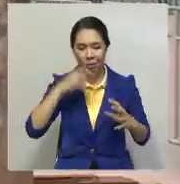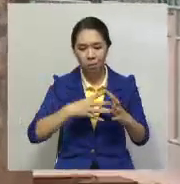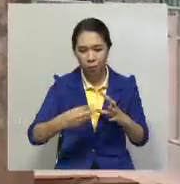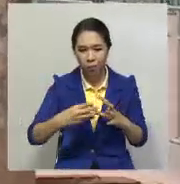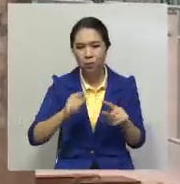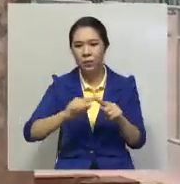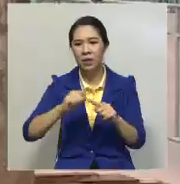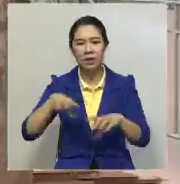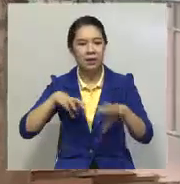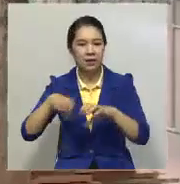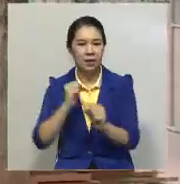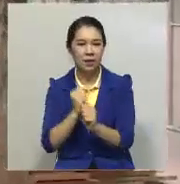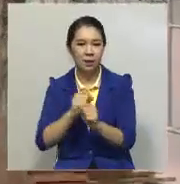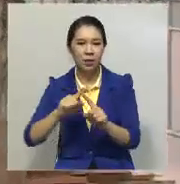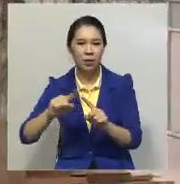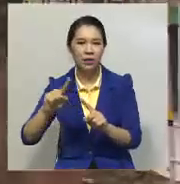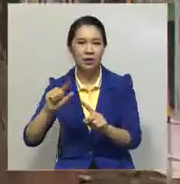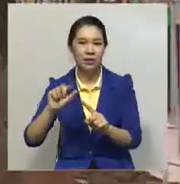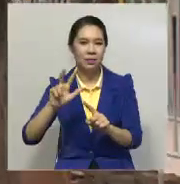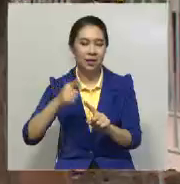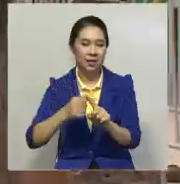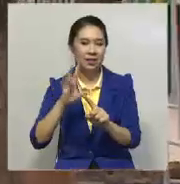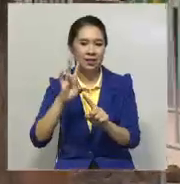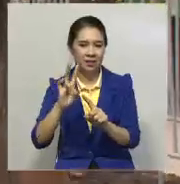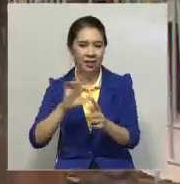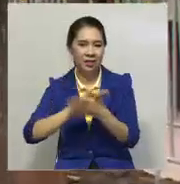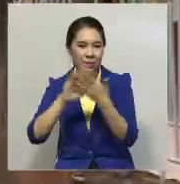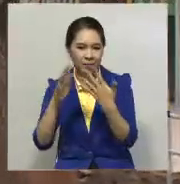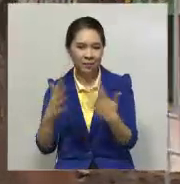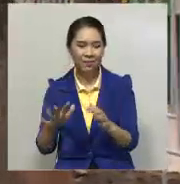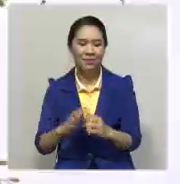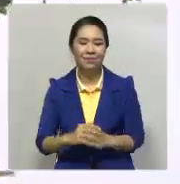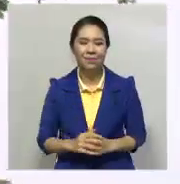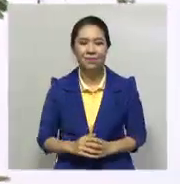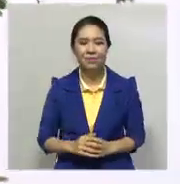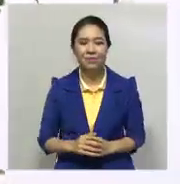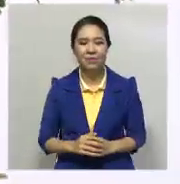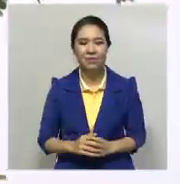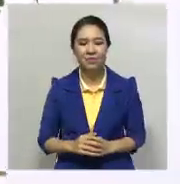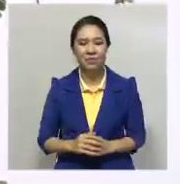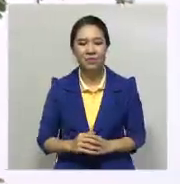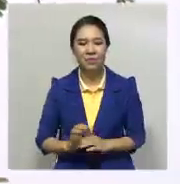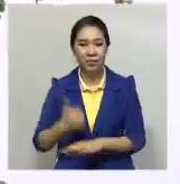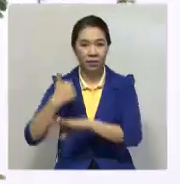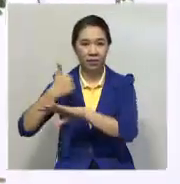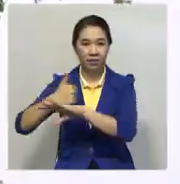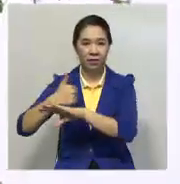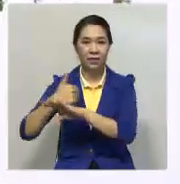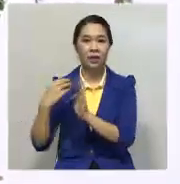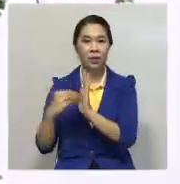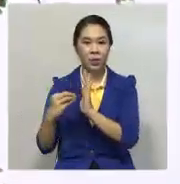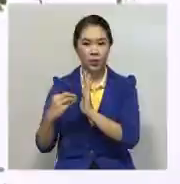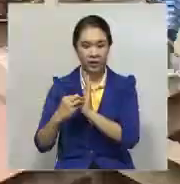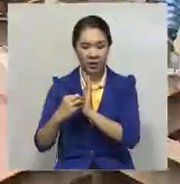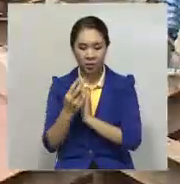โดยทุกอย่างจะเสร็จสิ้นในวันที่23กรกฎาคมนี้ค่ะจากนั้นนะคะผู้ว่าราชการกรุงเทพมหาน